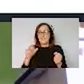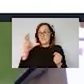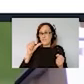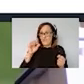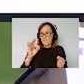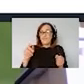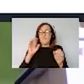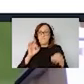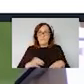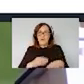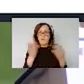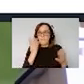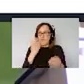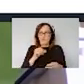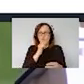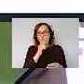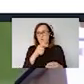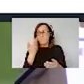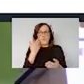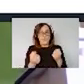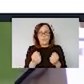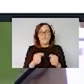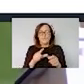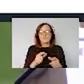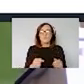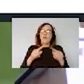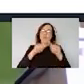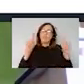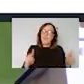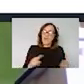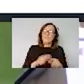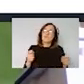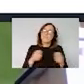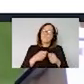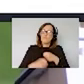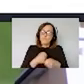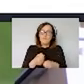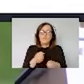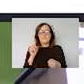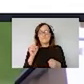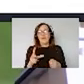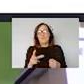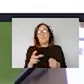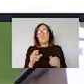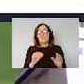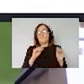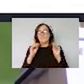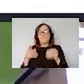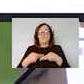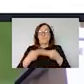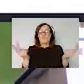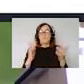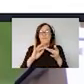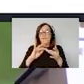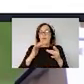Państwa, choć jest tutaj Państwa bardzo dużo i dlatego jest to też trudne. Tablice i współpraca, bo Państwo też o to pytali. Już przeskakuję do udostępniania